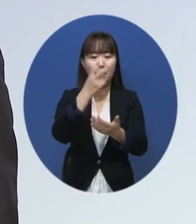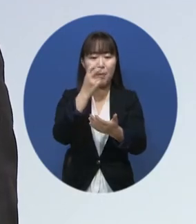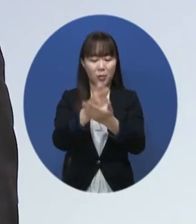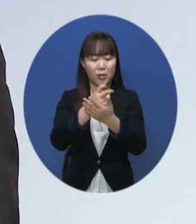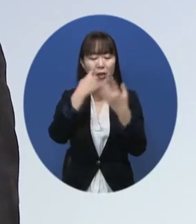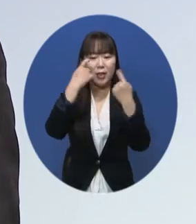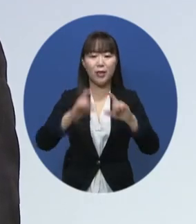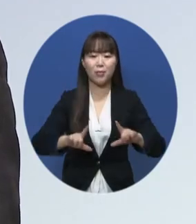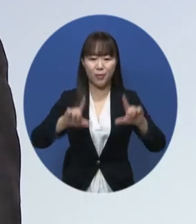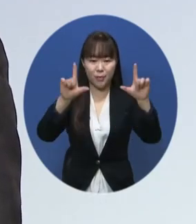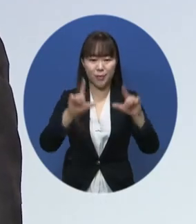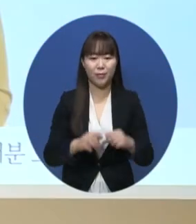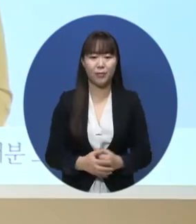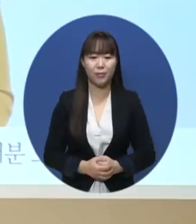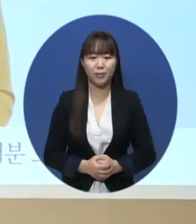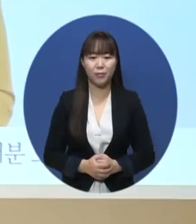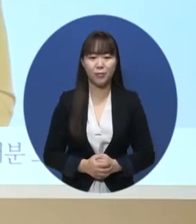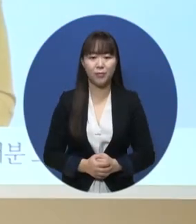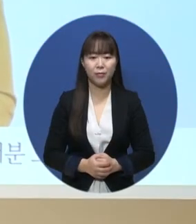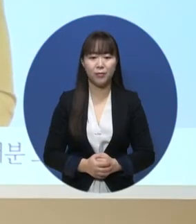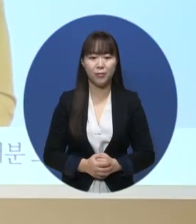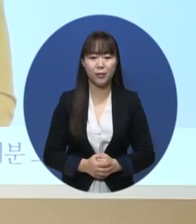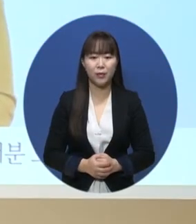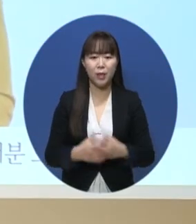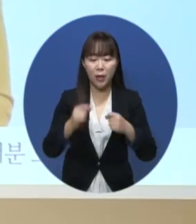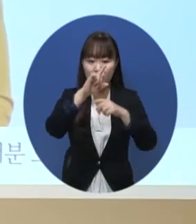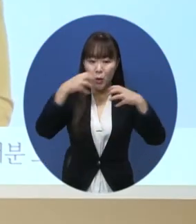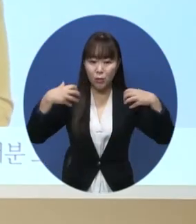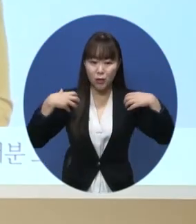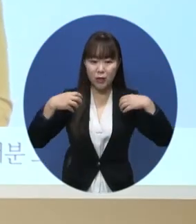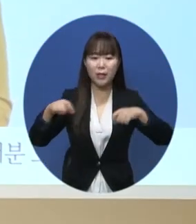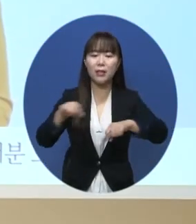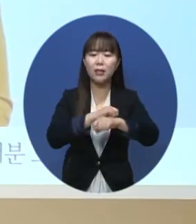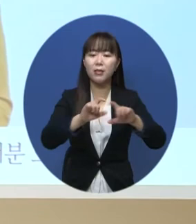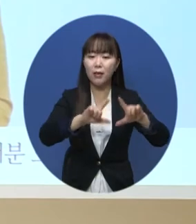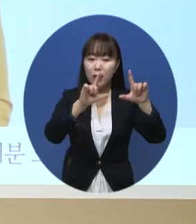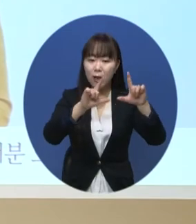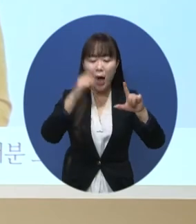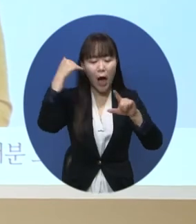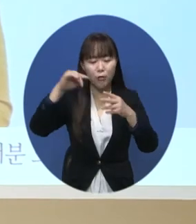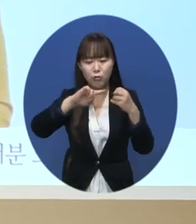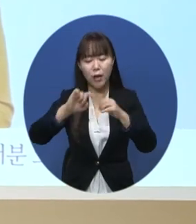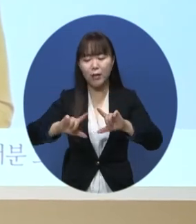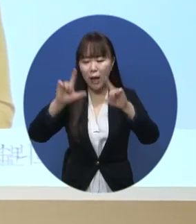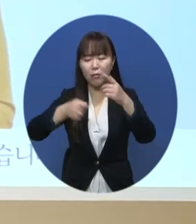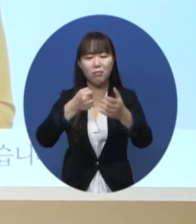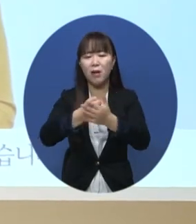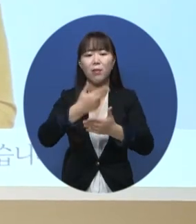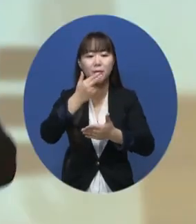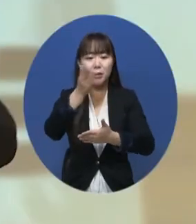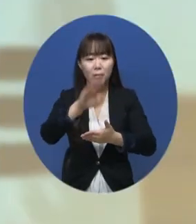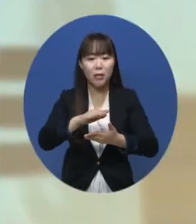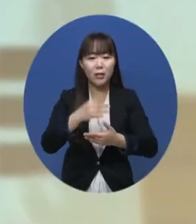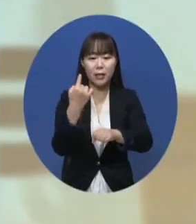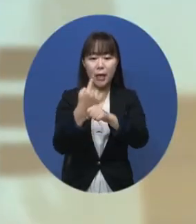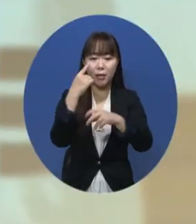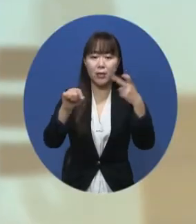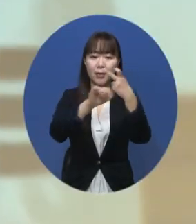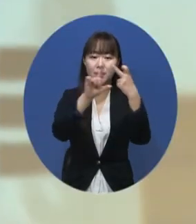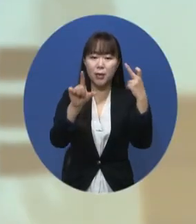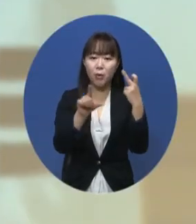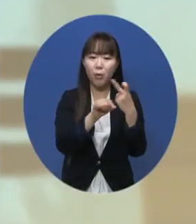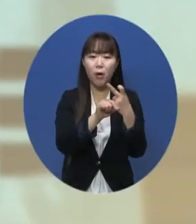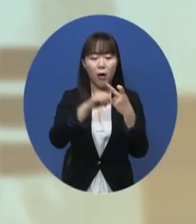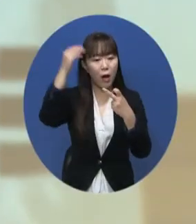법정 기념일입니다. 그동안 정부는 특정일을 한국수어의 날로 정하지 않았으나 지난해 12월